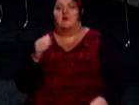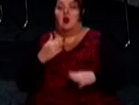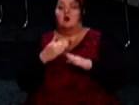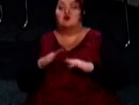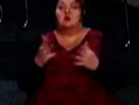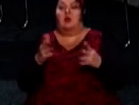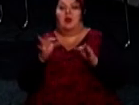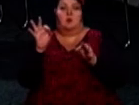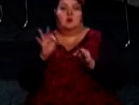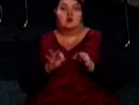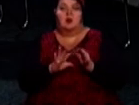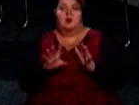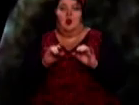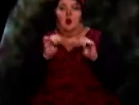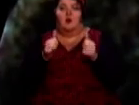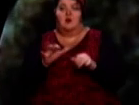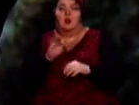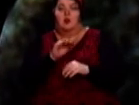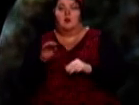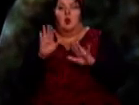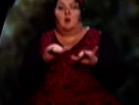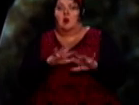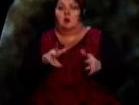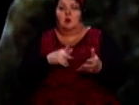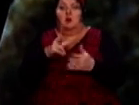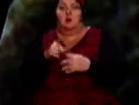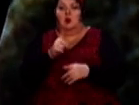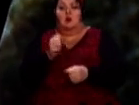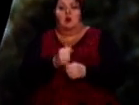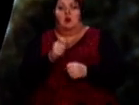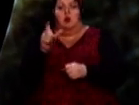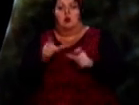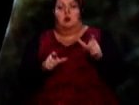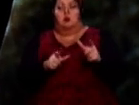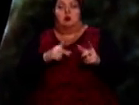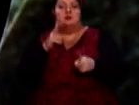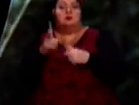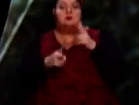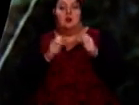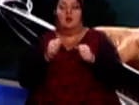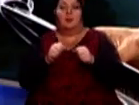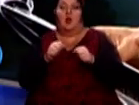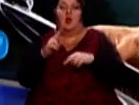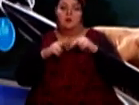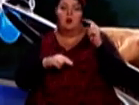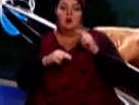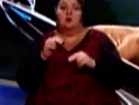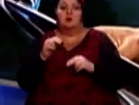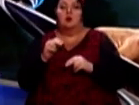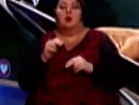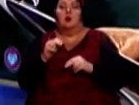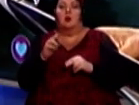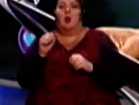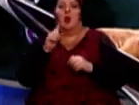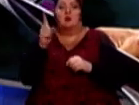не оформили офіційно, а потім не заплатили за роботу. При цьому люди скаржаться на прораба, прораб скаржиться на СУС-3-19, а